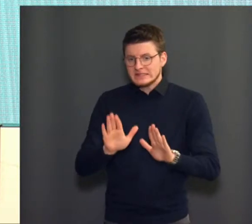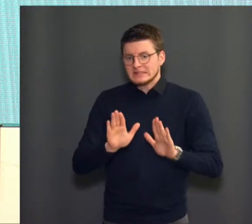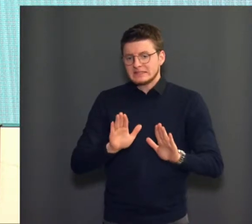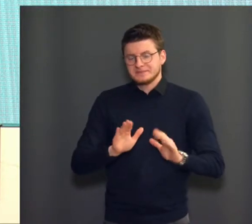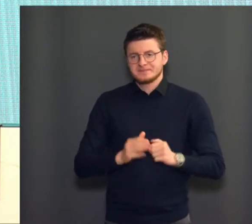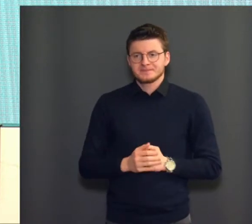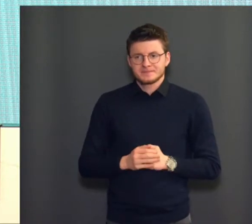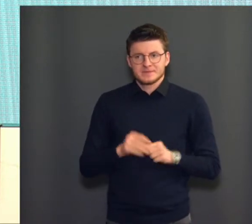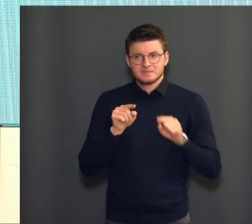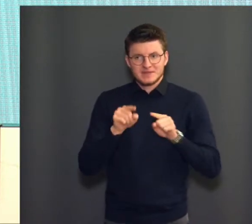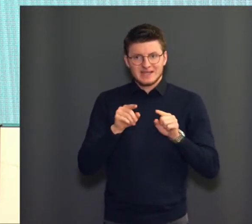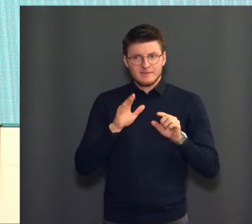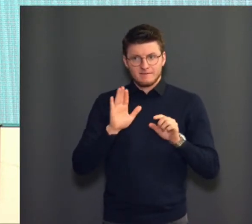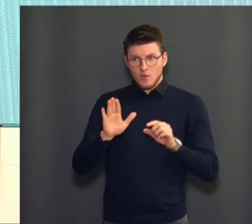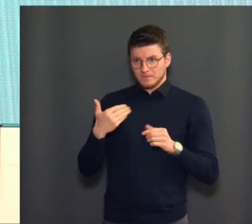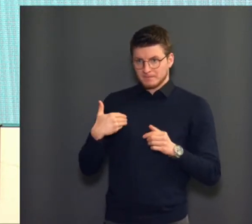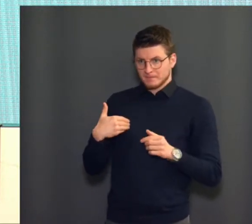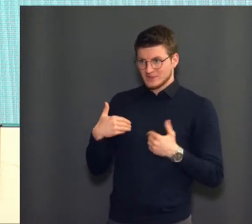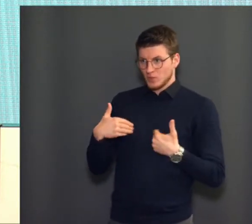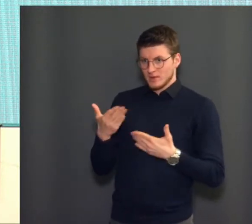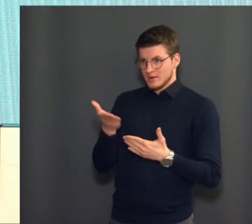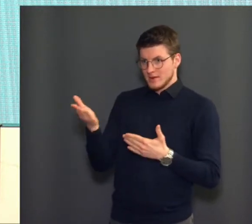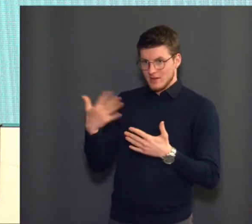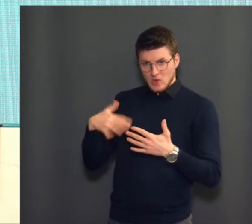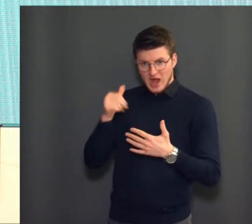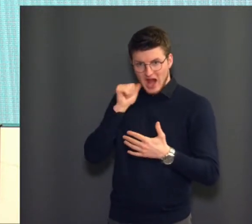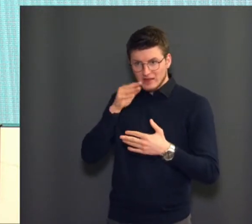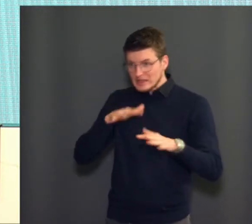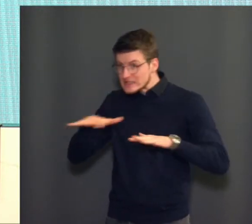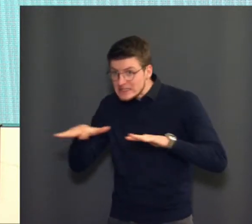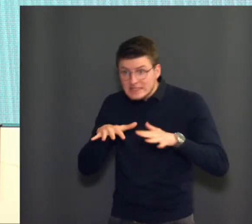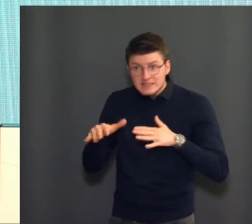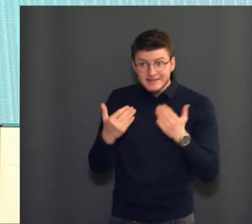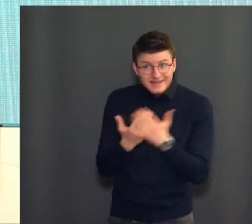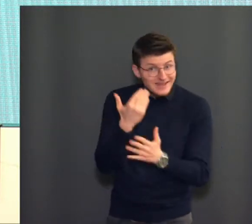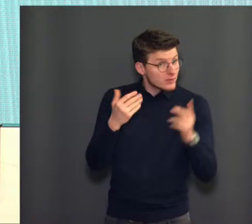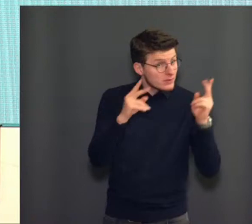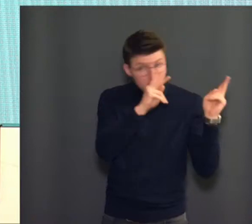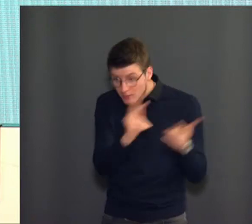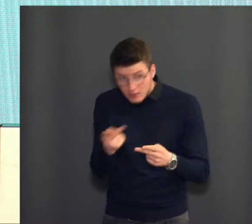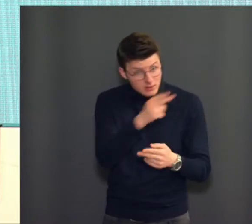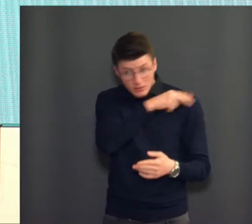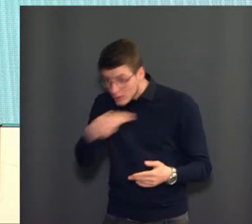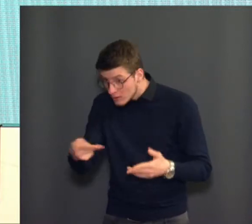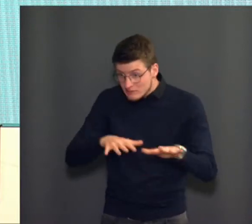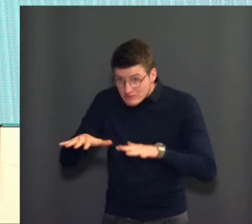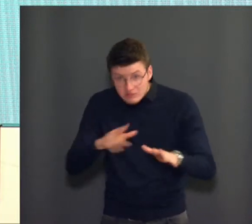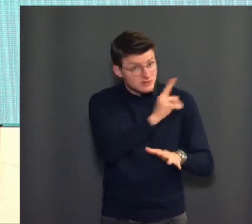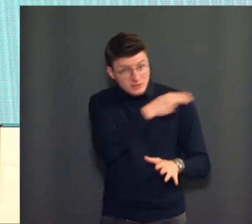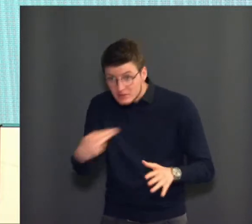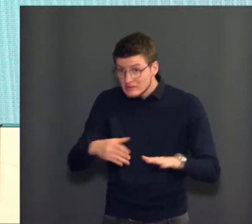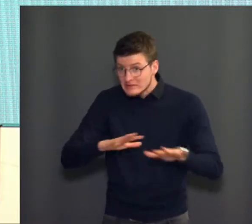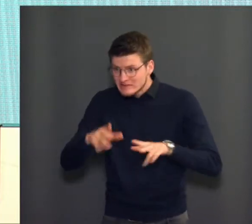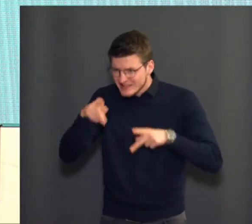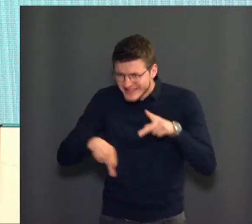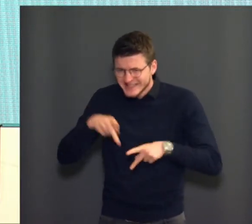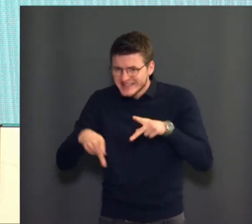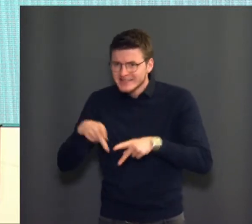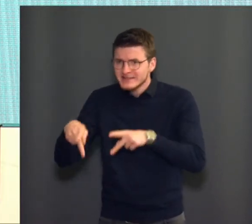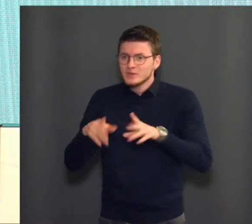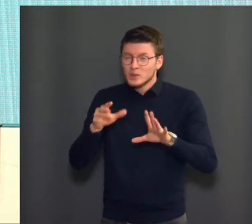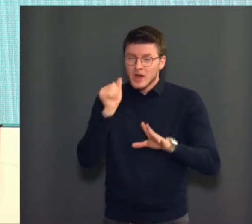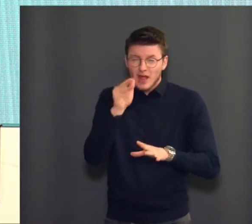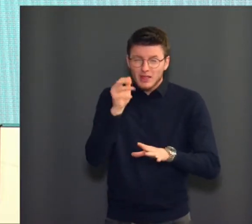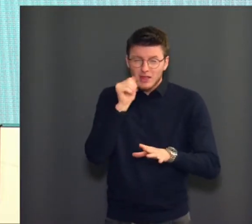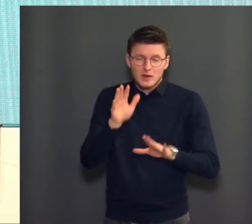ziekenhuispersoneel elke dag puzzelen om de toevloed aan nieuwe patiënten te baas te kunnen. Elke dag zal de impact van